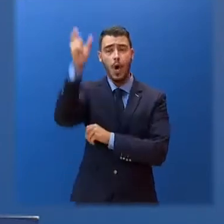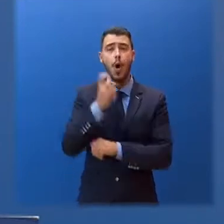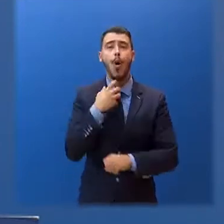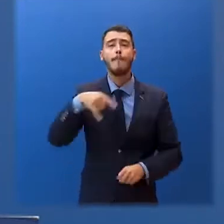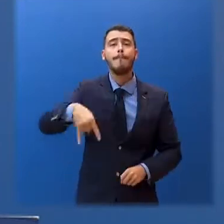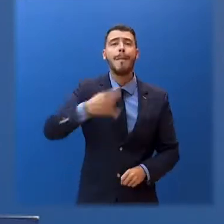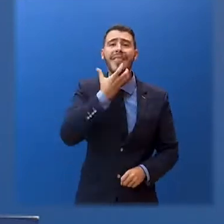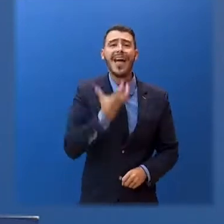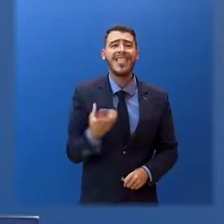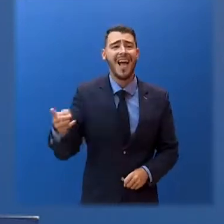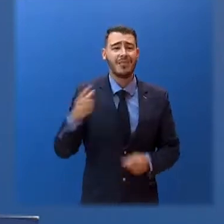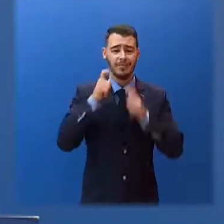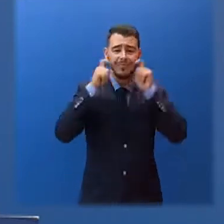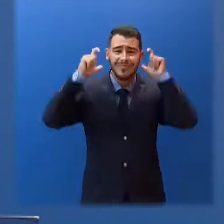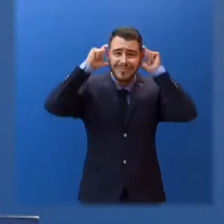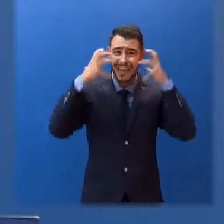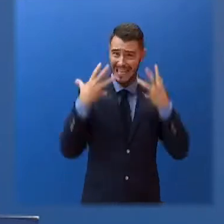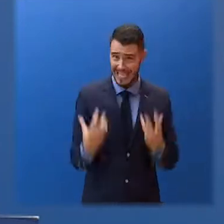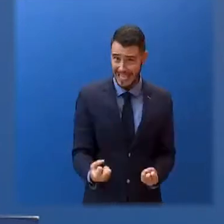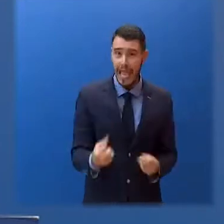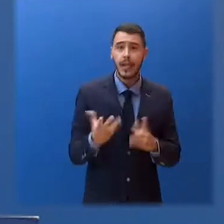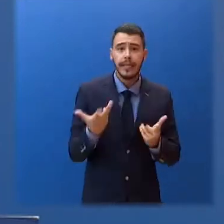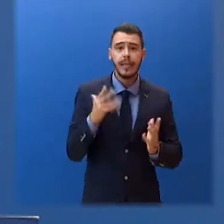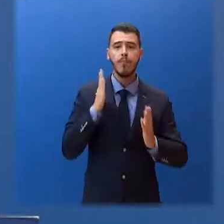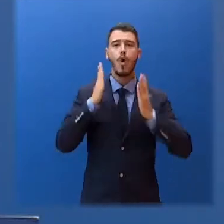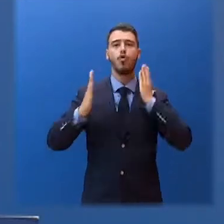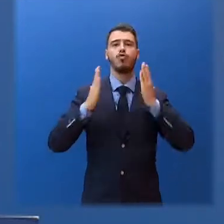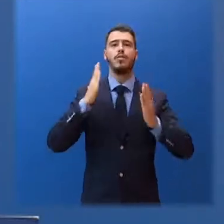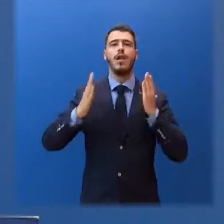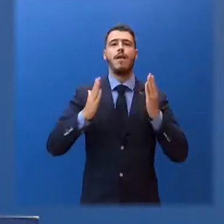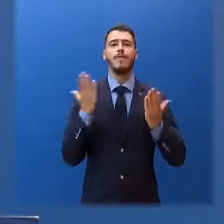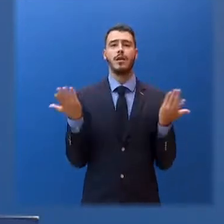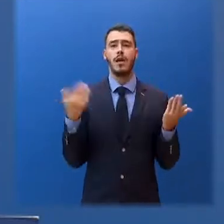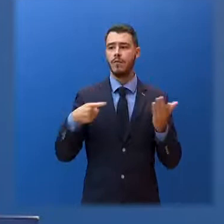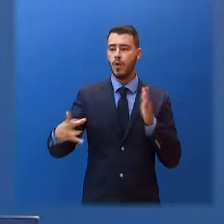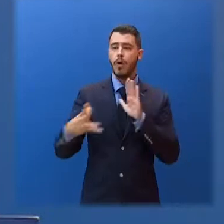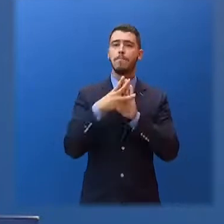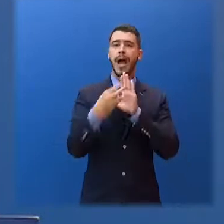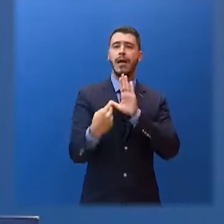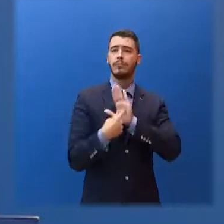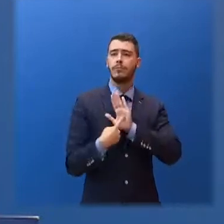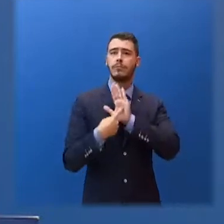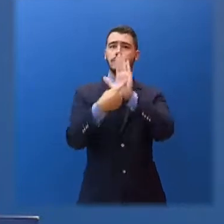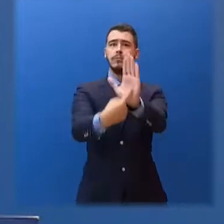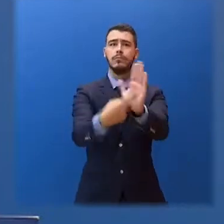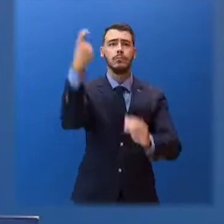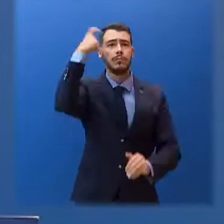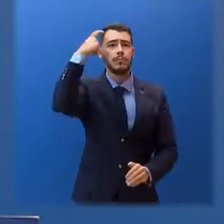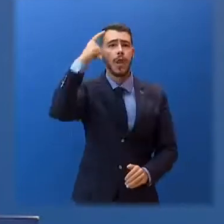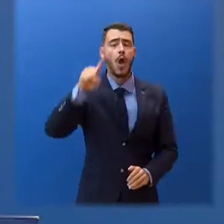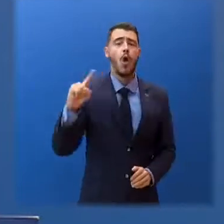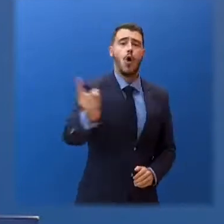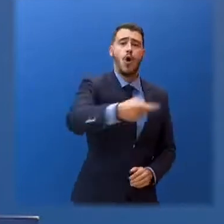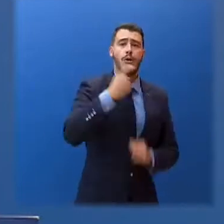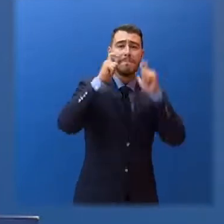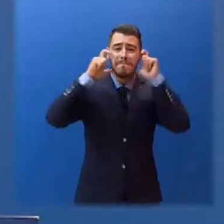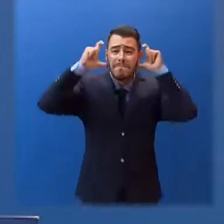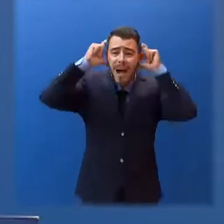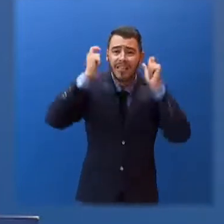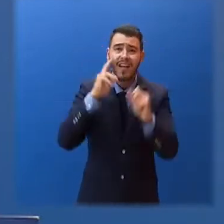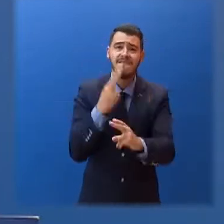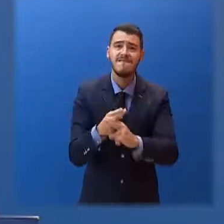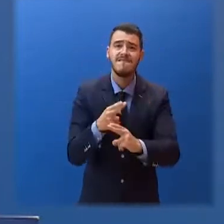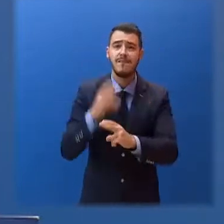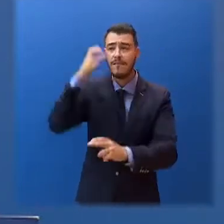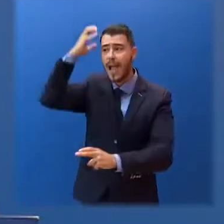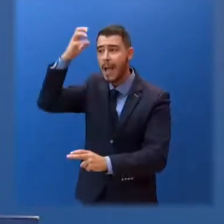μάσκα πραγματικά προστατεύει. Επομένως, το παράδειγμα αυτό είναι πολύ χρήσιμο να το παρουσιάζουμε όλοι μας για να δείξουμε ότι η άποψη των ειδικών είναι αυτή